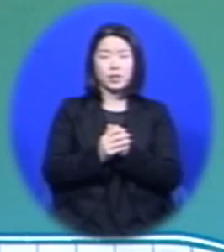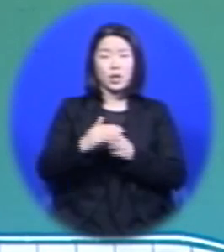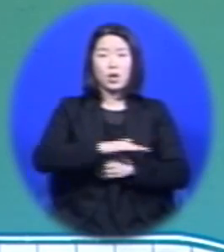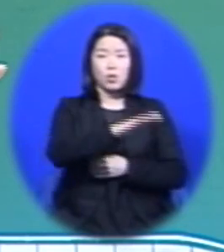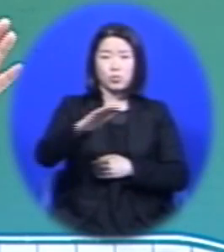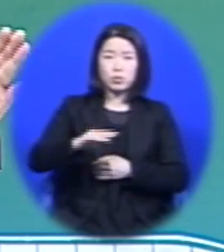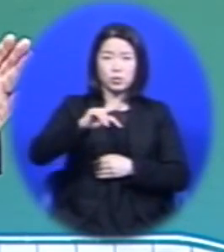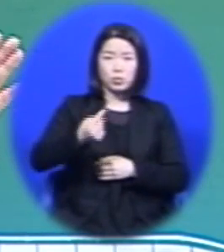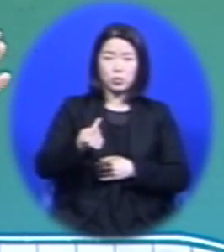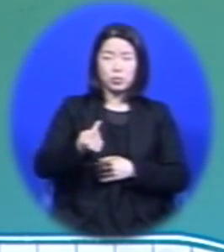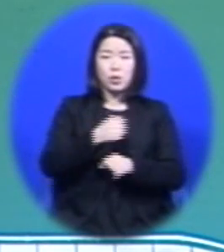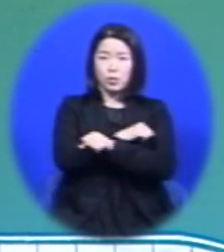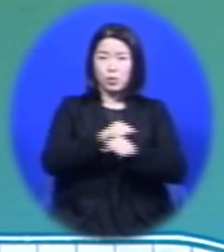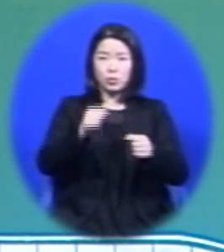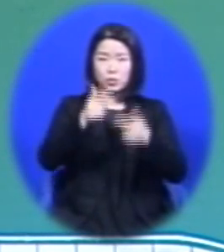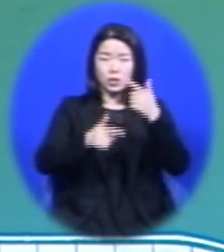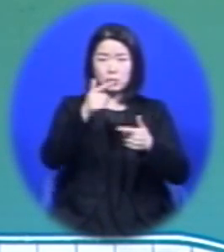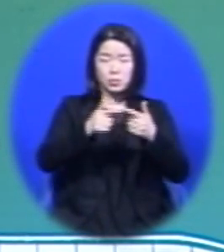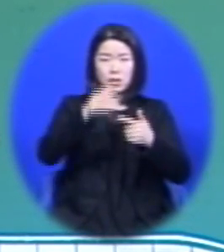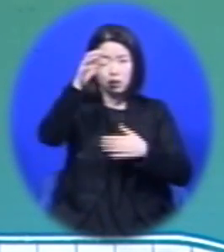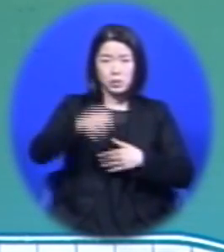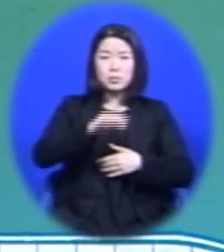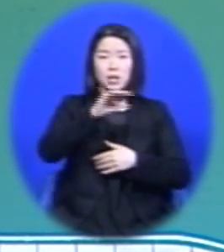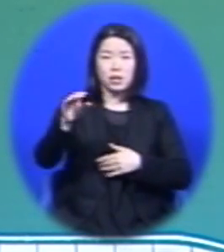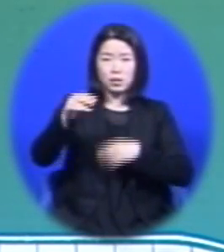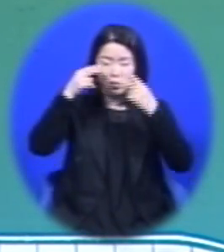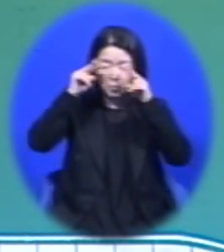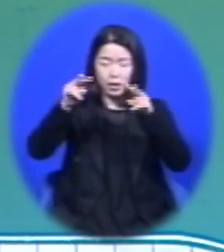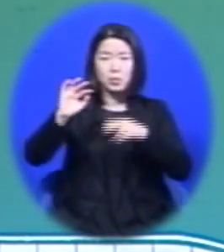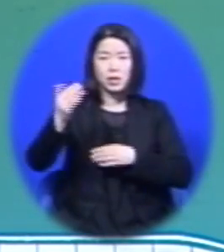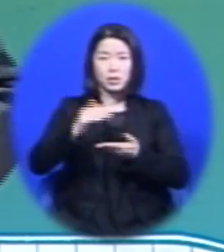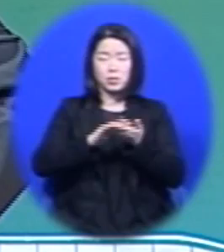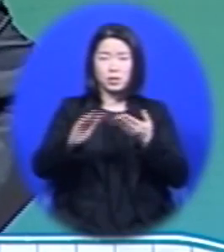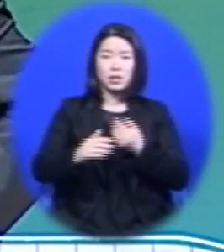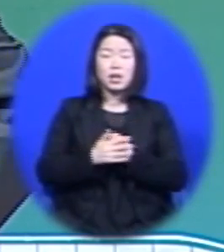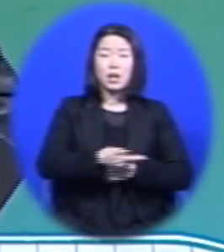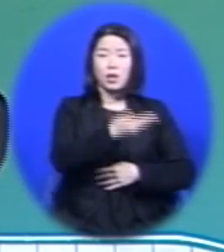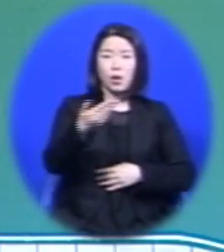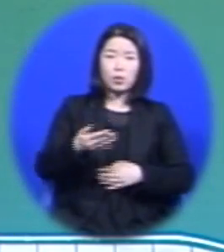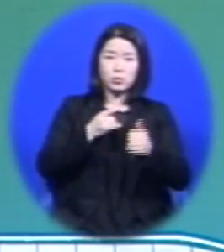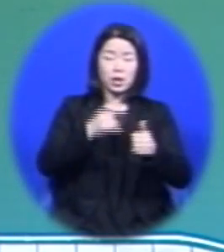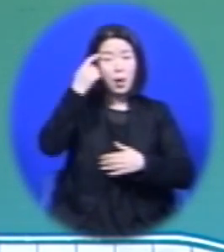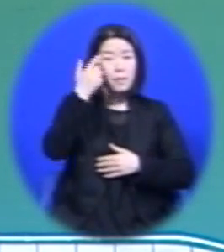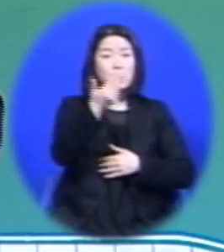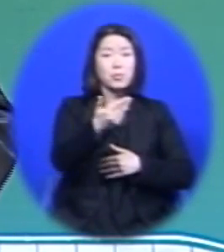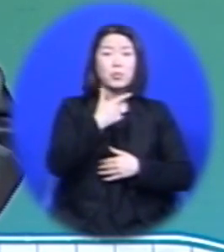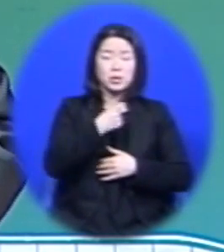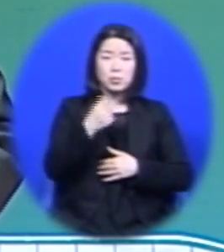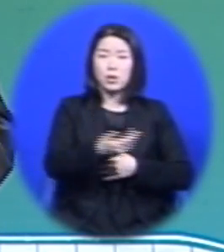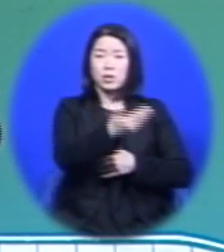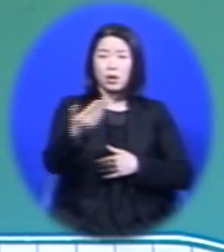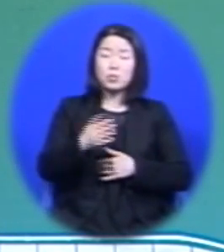우리도 용서의 십자가를 바라보아야 합니다. 여러분, 여러분에게 묻고 싶습니다. 여러분은